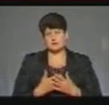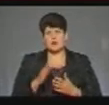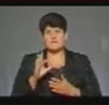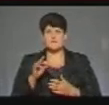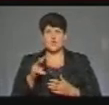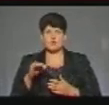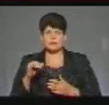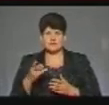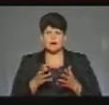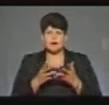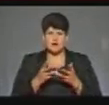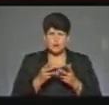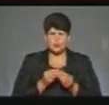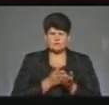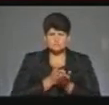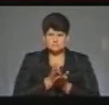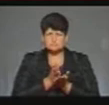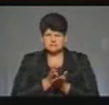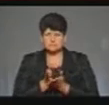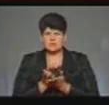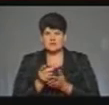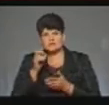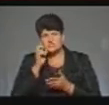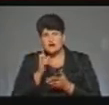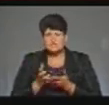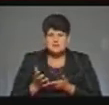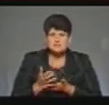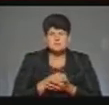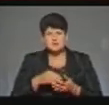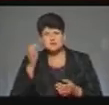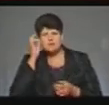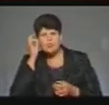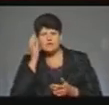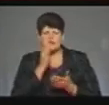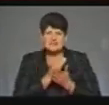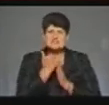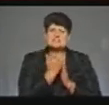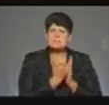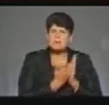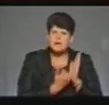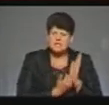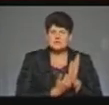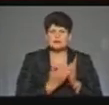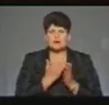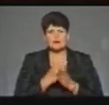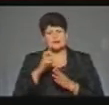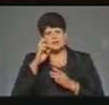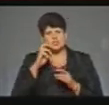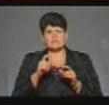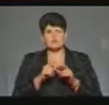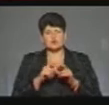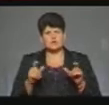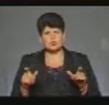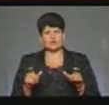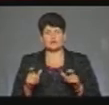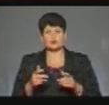рахують, ведуться цілеспрямований державний збір спогадів, є списки, є державні установи, гранти,